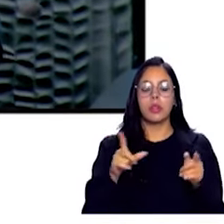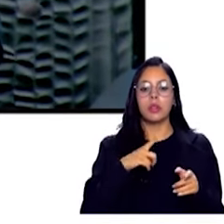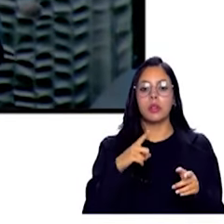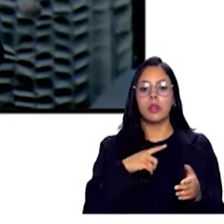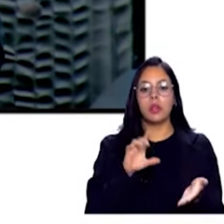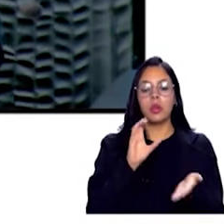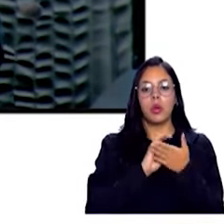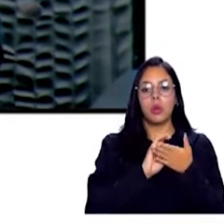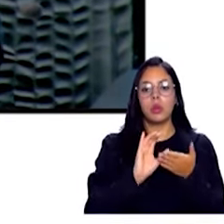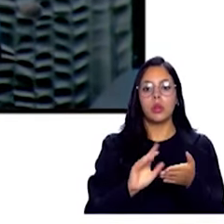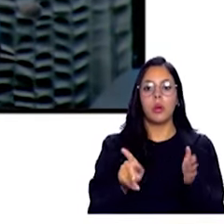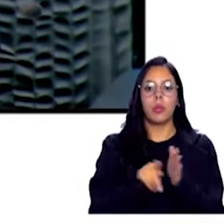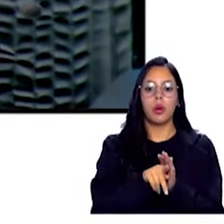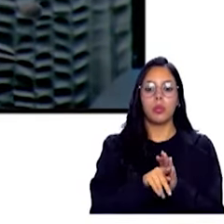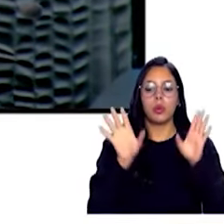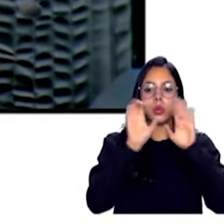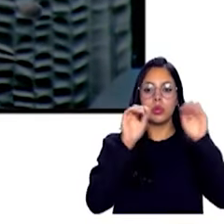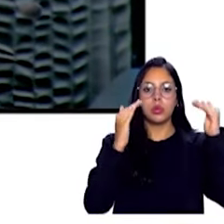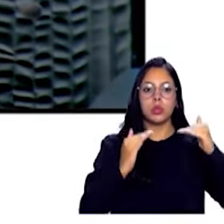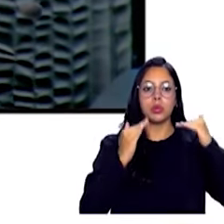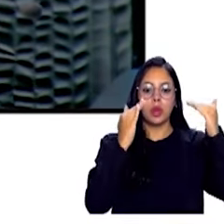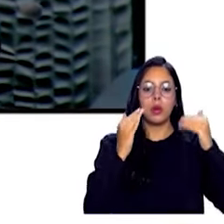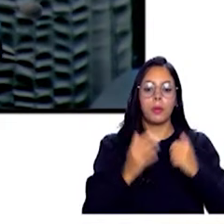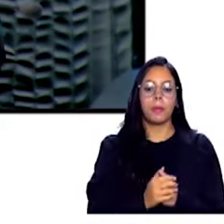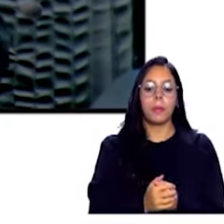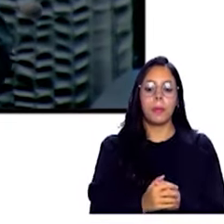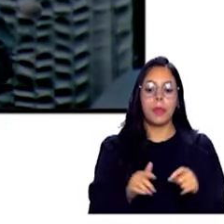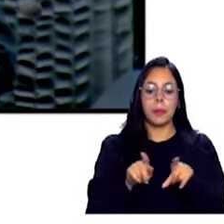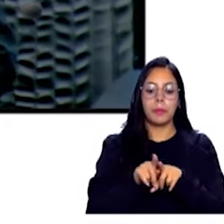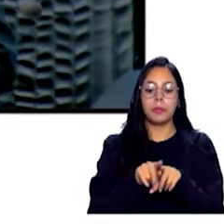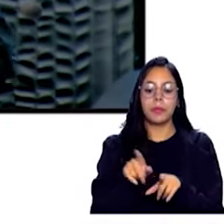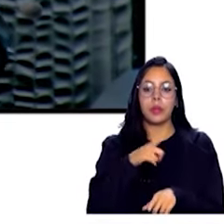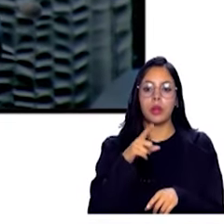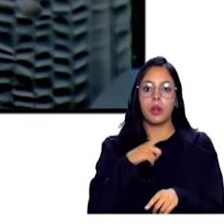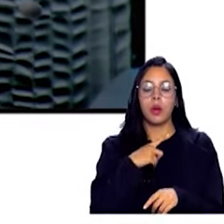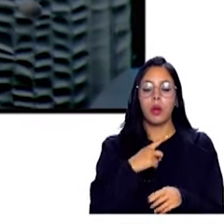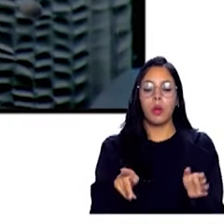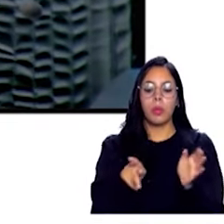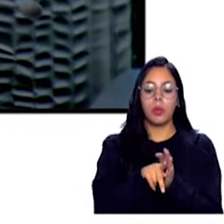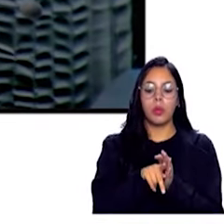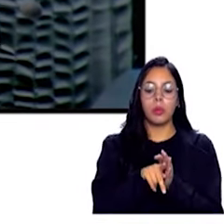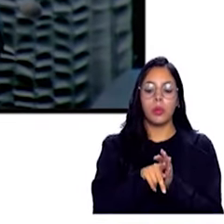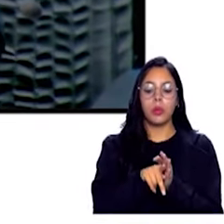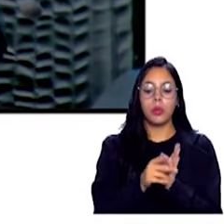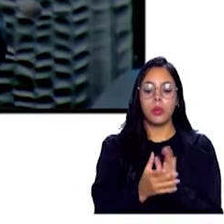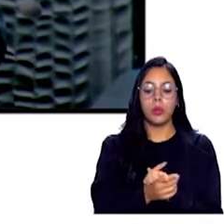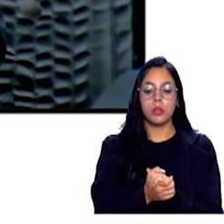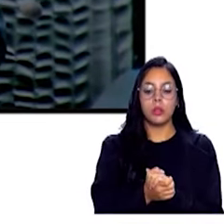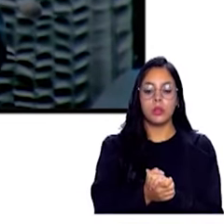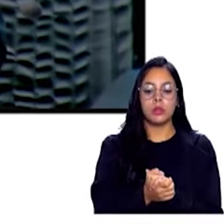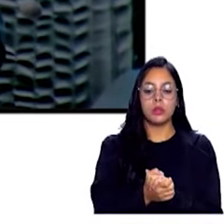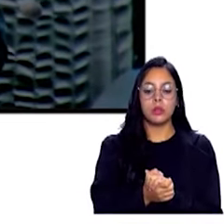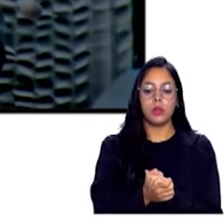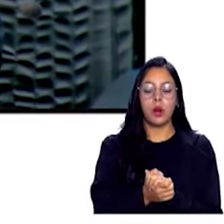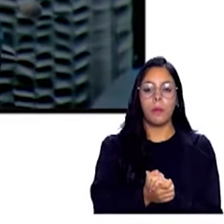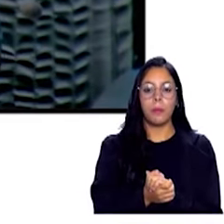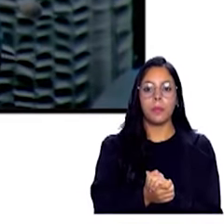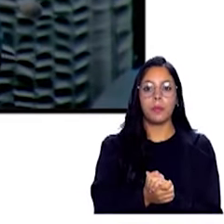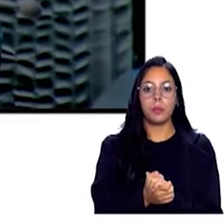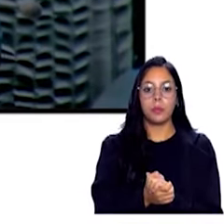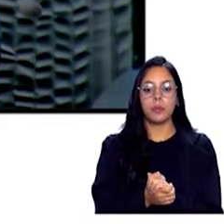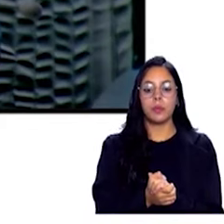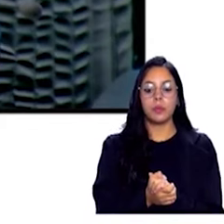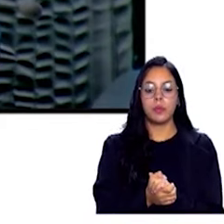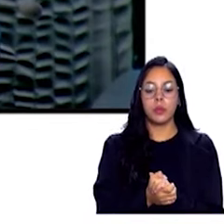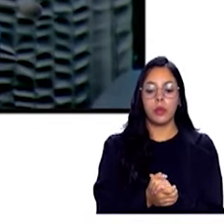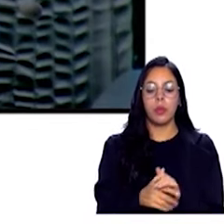constitutionnel chargé de la nomination des magistrats en France ET qui est prés par le Premier président de